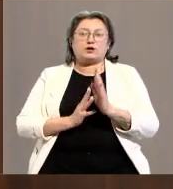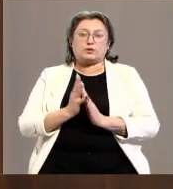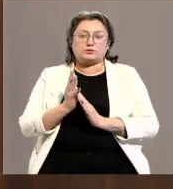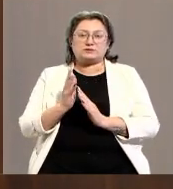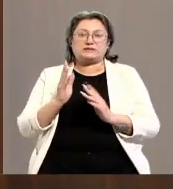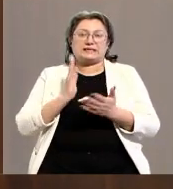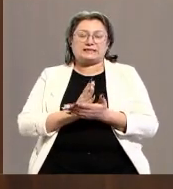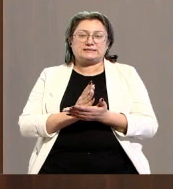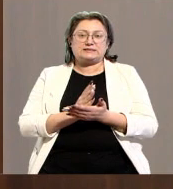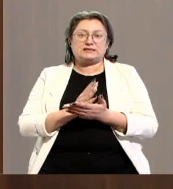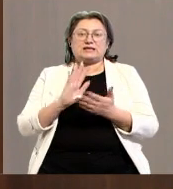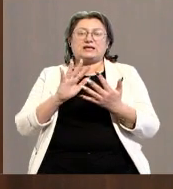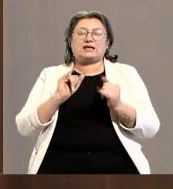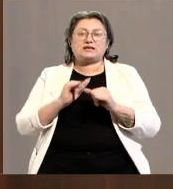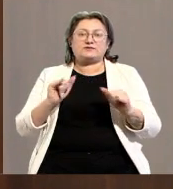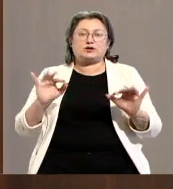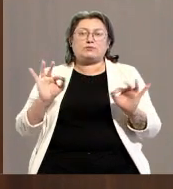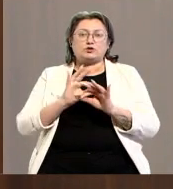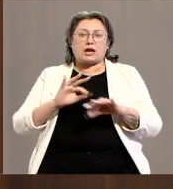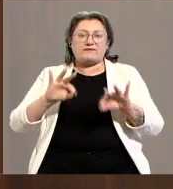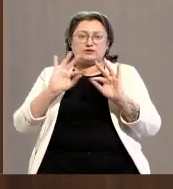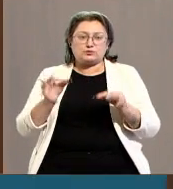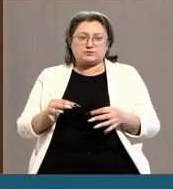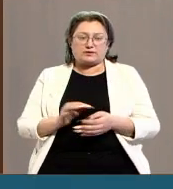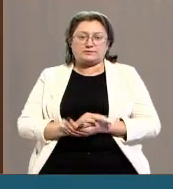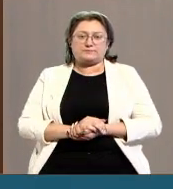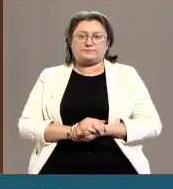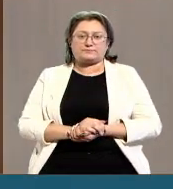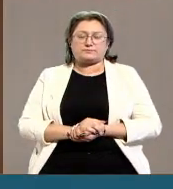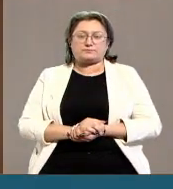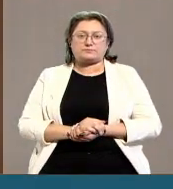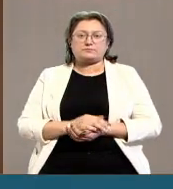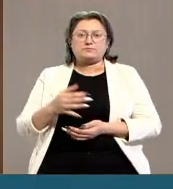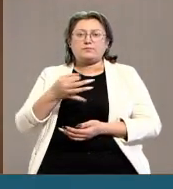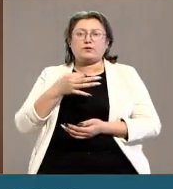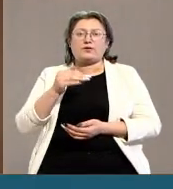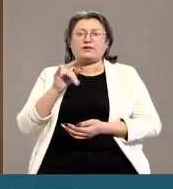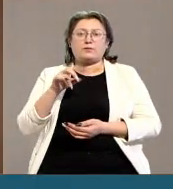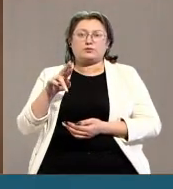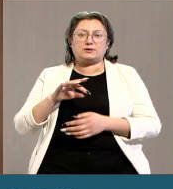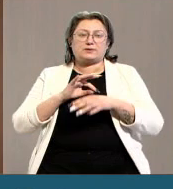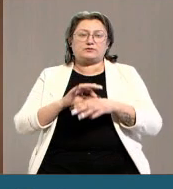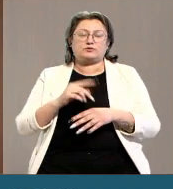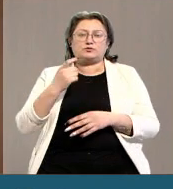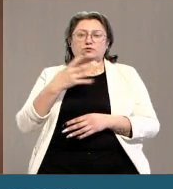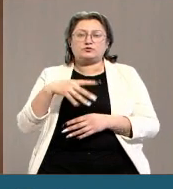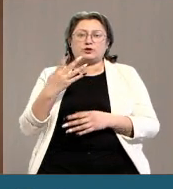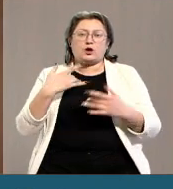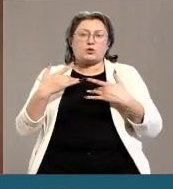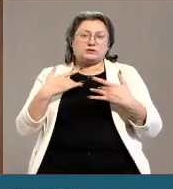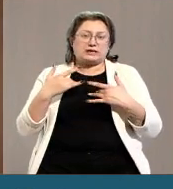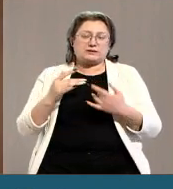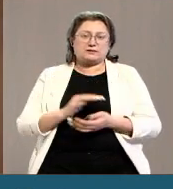мәдени ескерткіштер бар. Оның ішінде 1051-і археологиялық нысандар. Ағымдағы жылы жүргізілген мониторинг нәтижелері бойынша